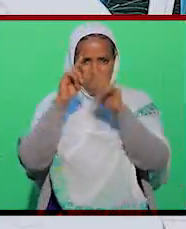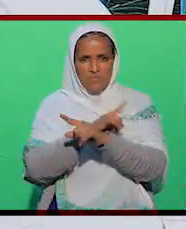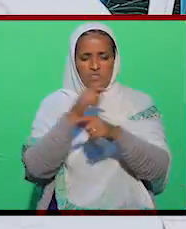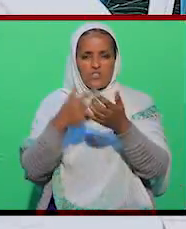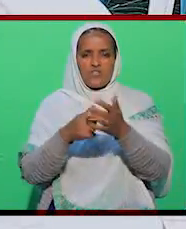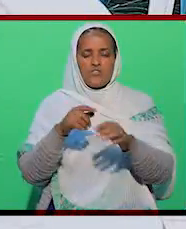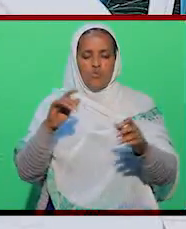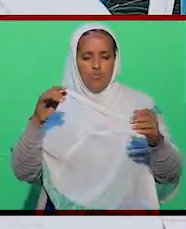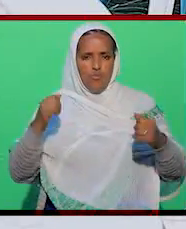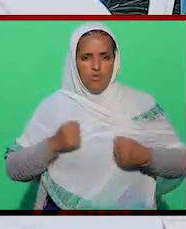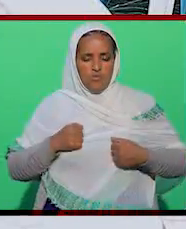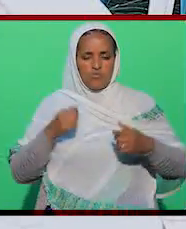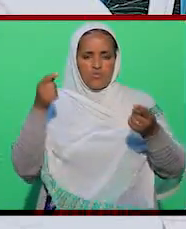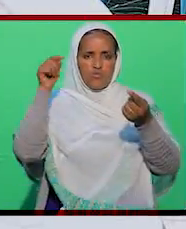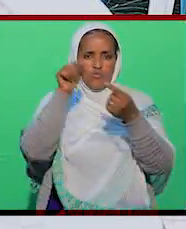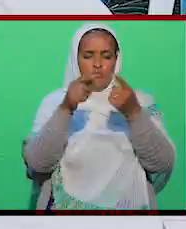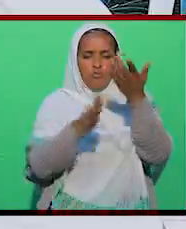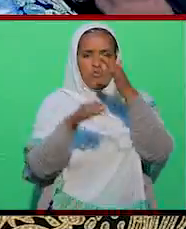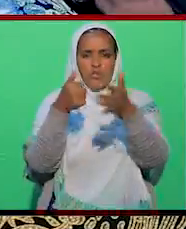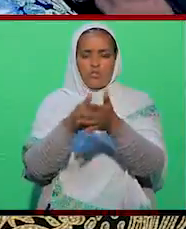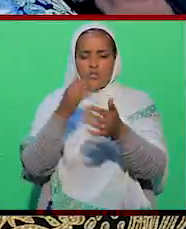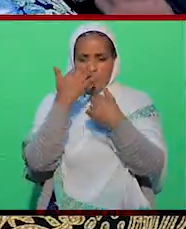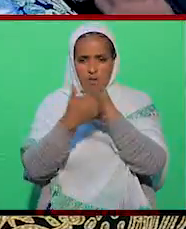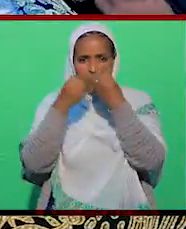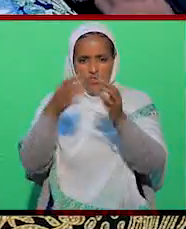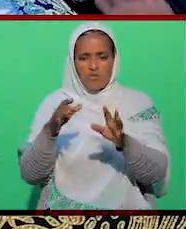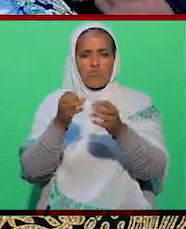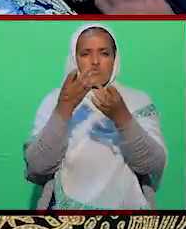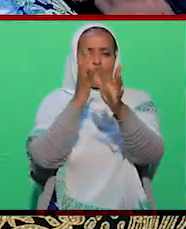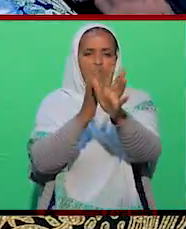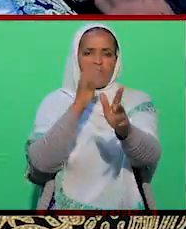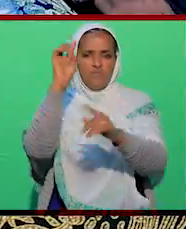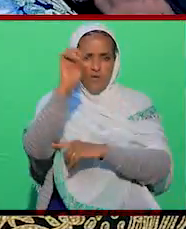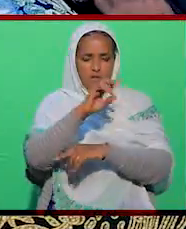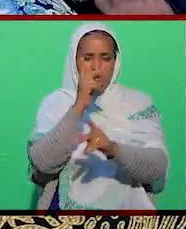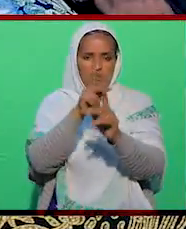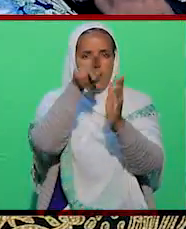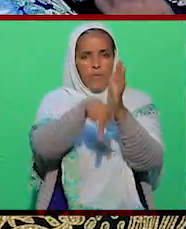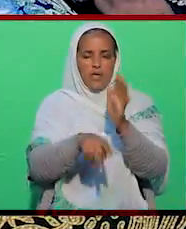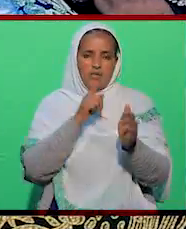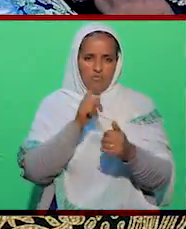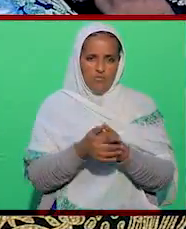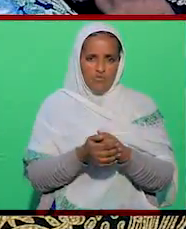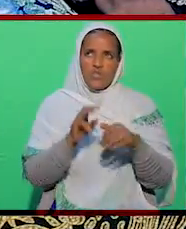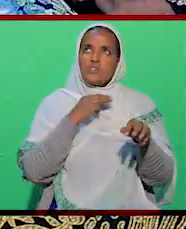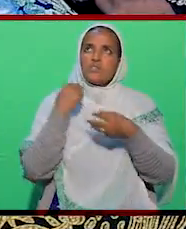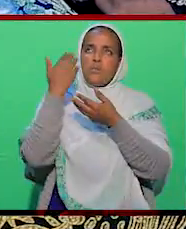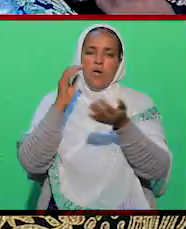በደም ይታለላል። ስለዚህ ወታደሮቹ እስኪያርፉ ድረስ ያን ደሙን እስኪያጡ ድረስ ብዙ ቀን ወረፋ ይጠብቁ ነበር። ለመገደል